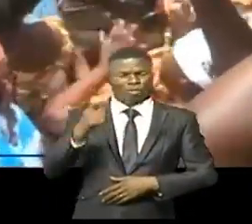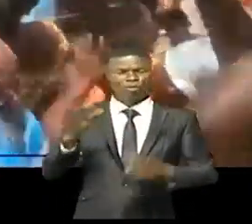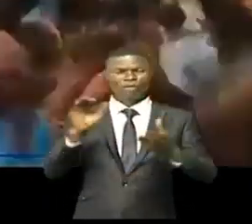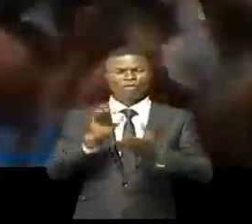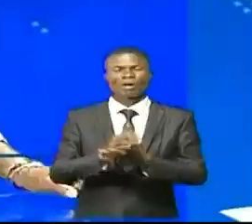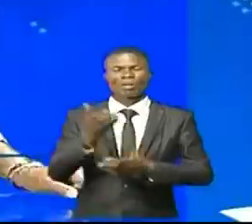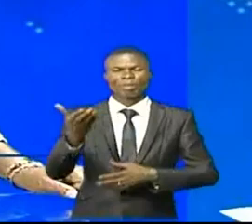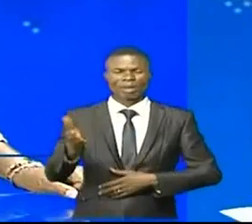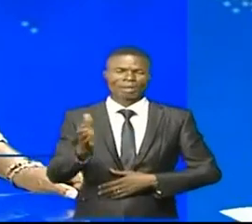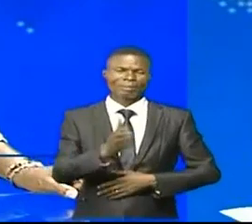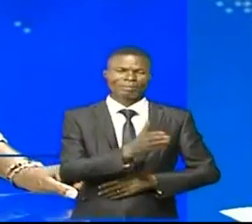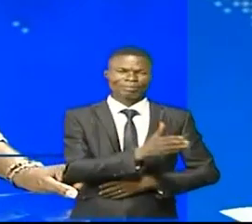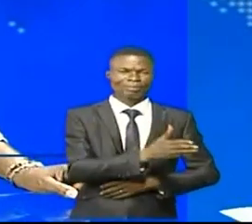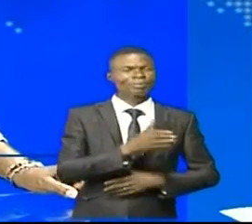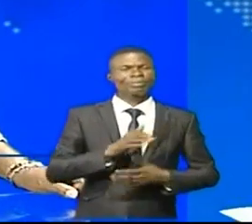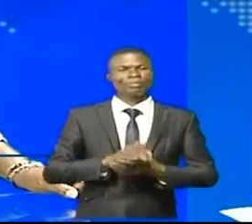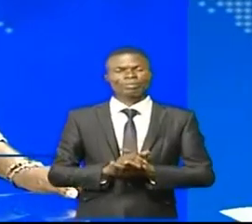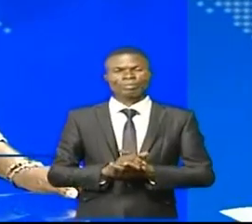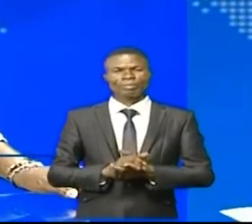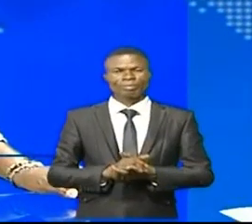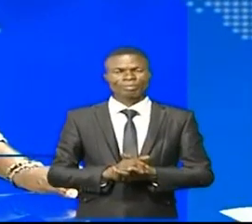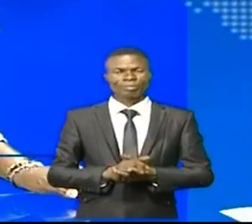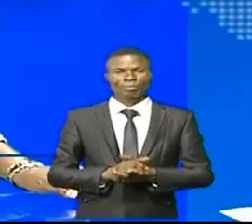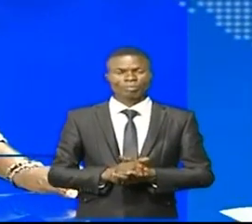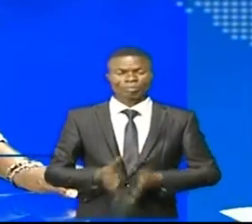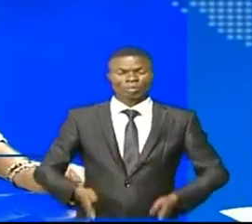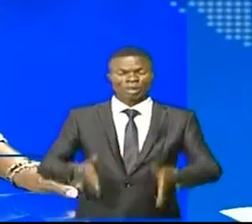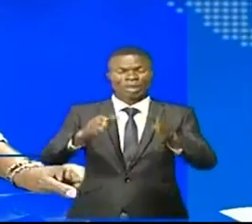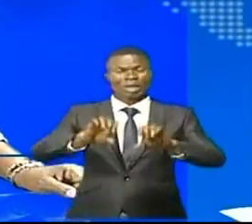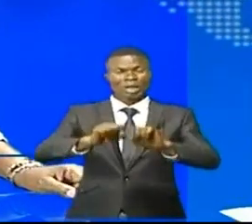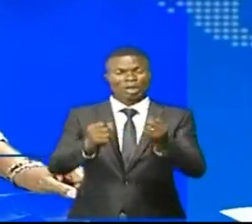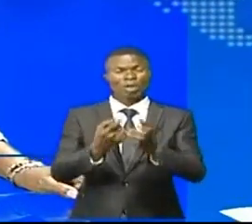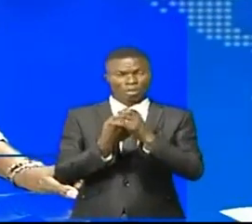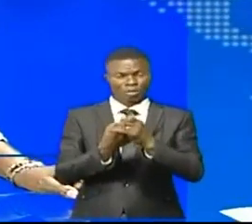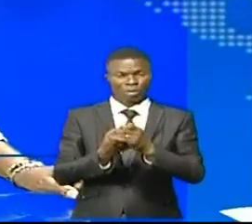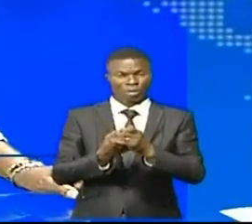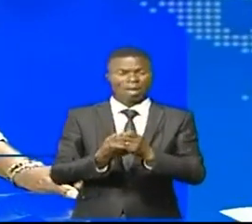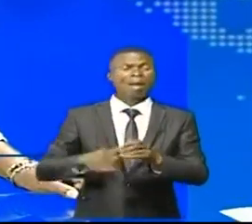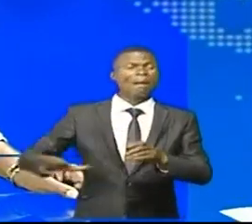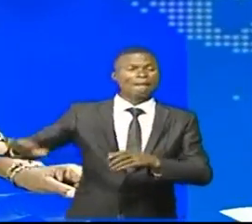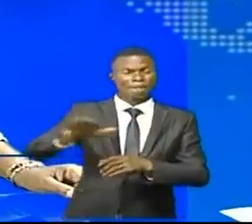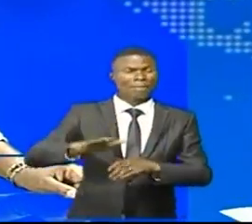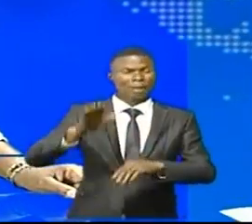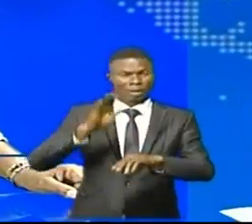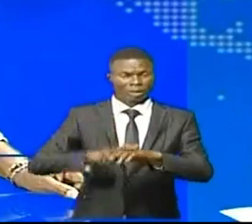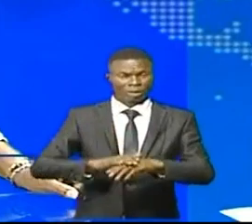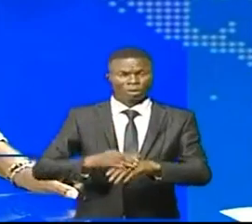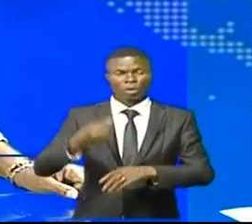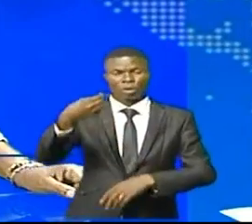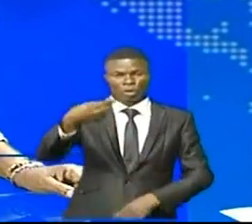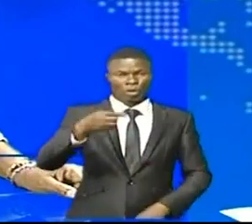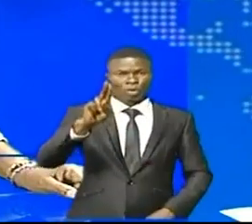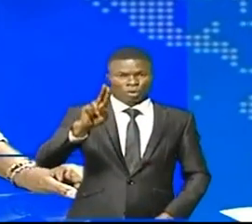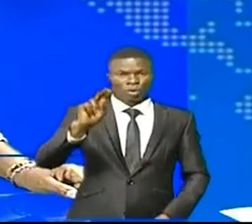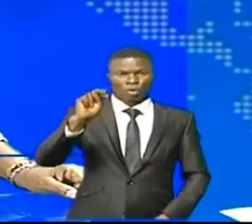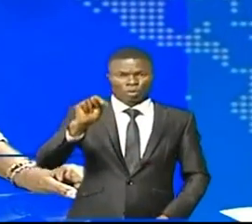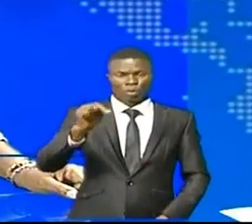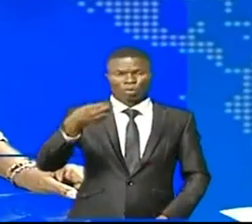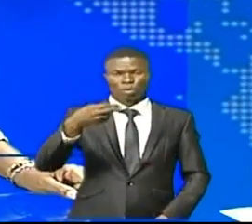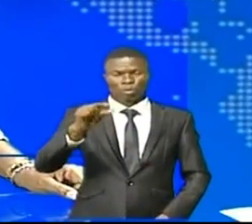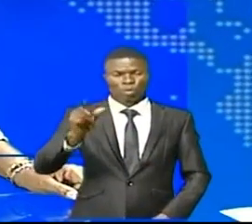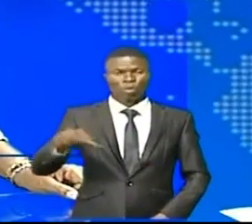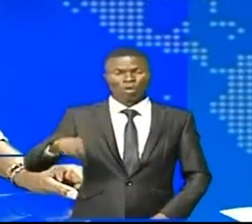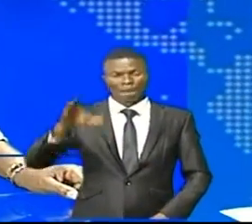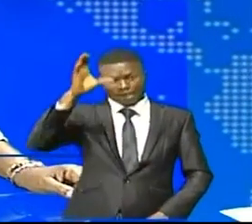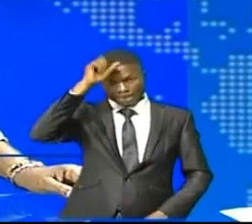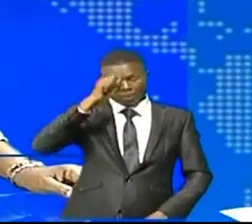femme. Des têtes d'érosion menacent de tout raser dans le secteur de Gungu dans la province du Kwilu.